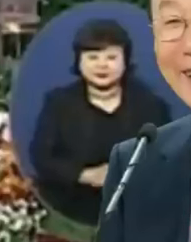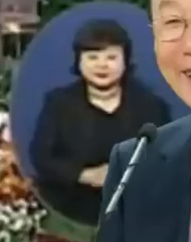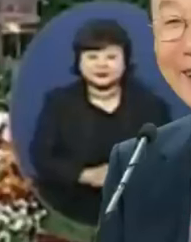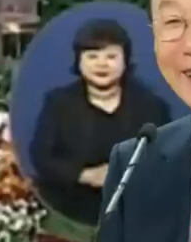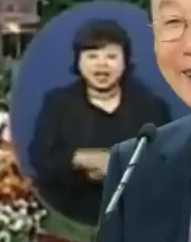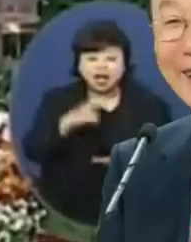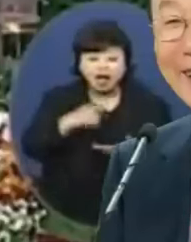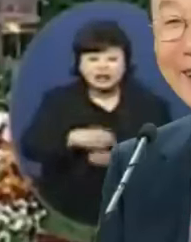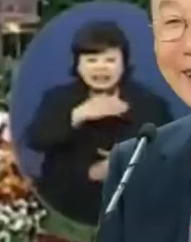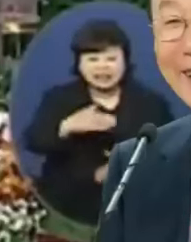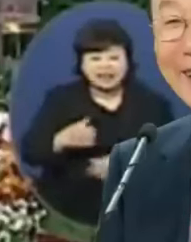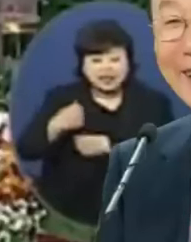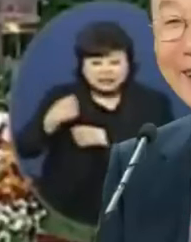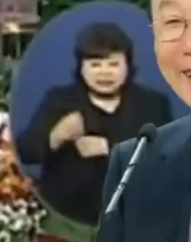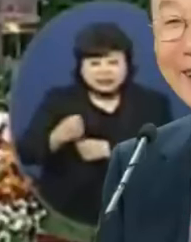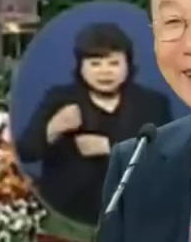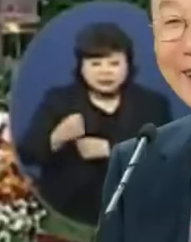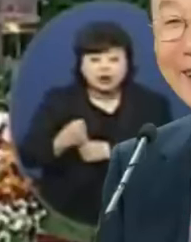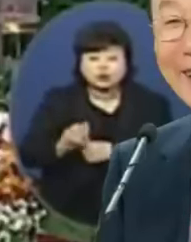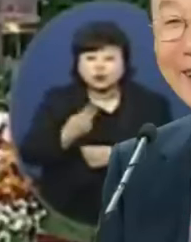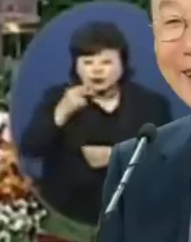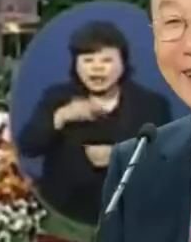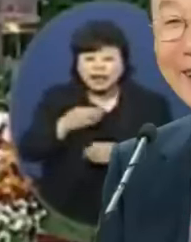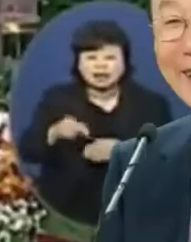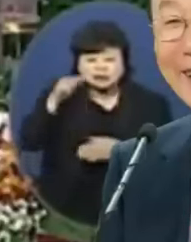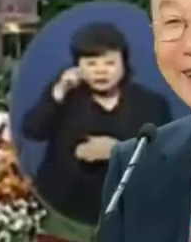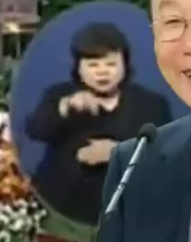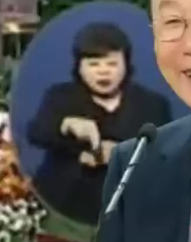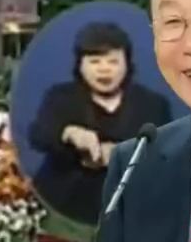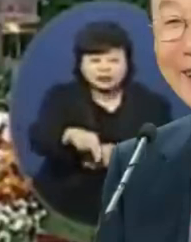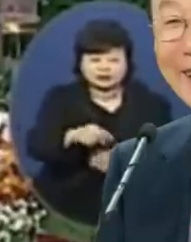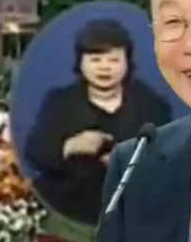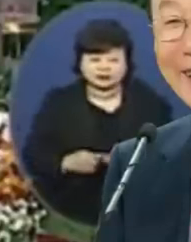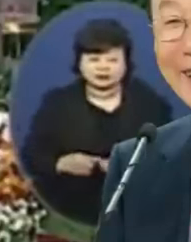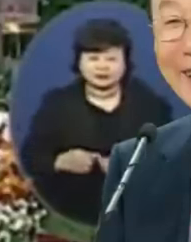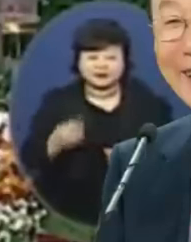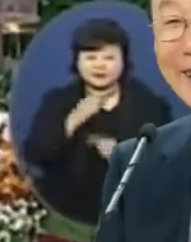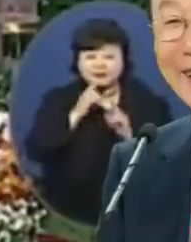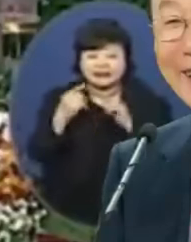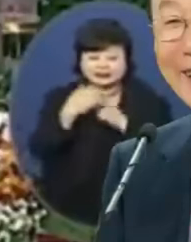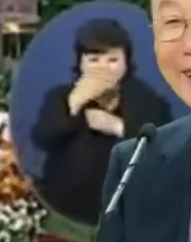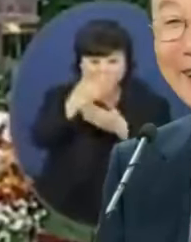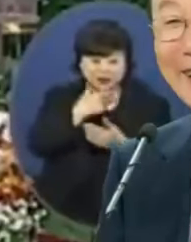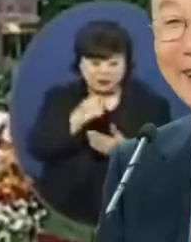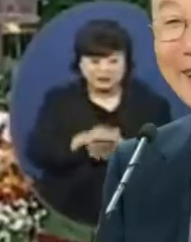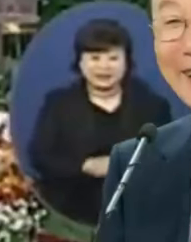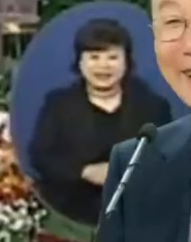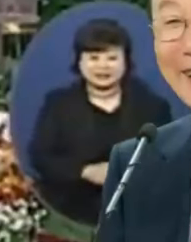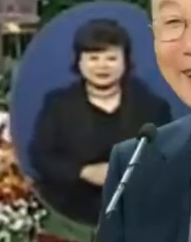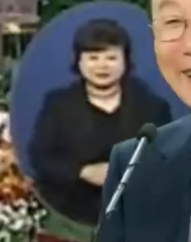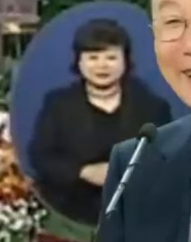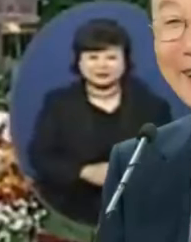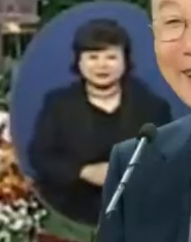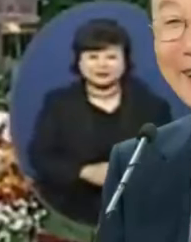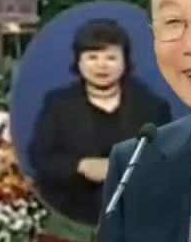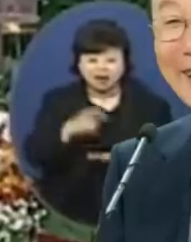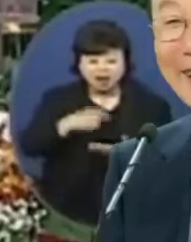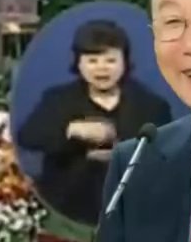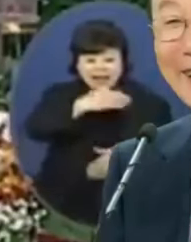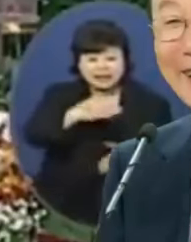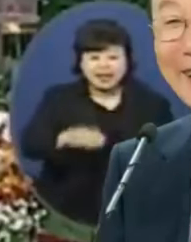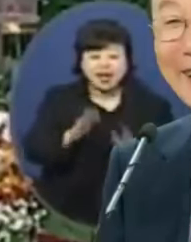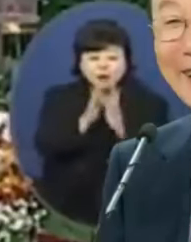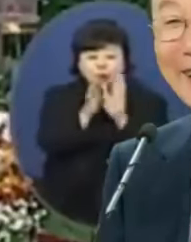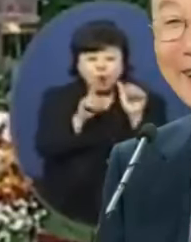언약궤를 짊어지고 요단강을 건너라는 제목으로 말씀을 나누고자 합니다. 언약궤는